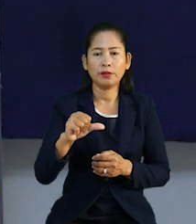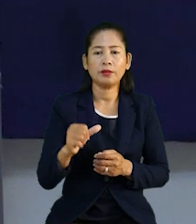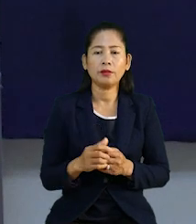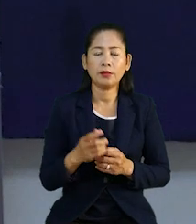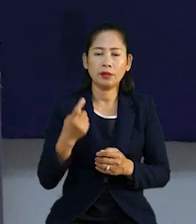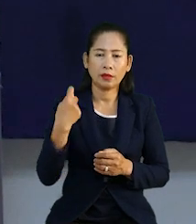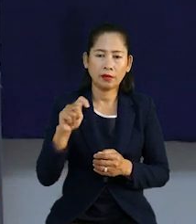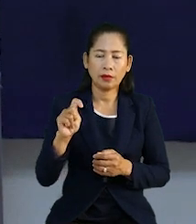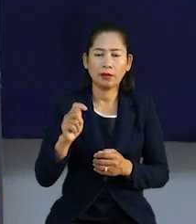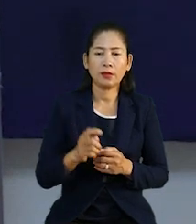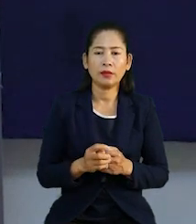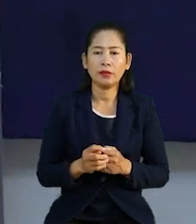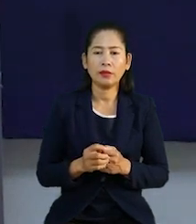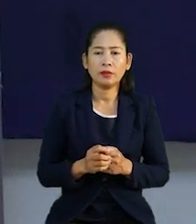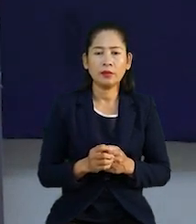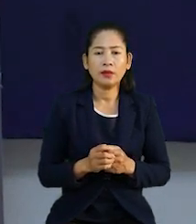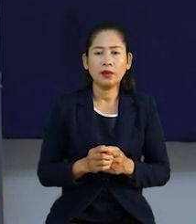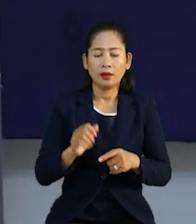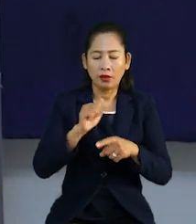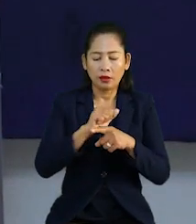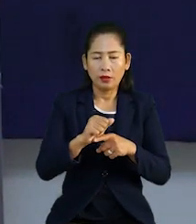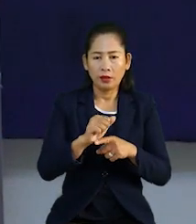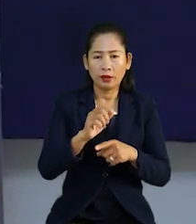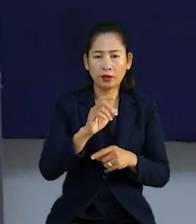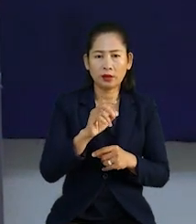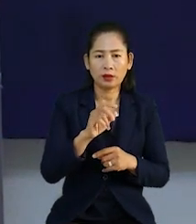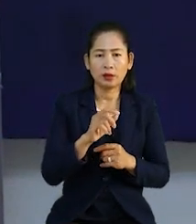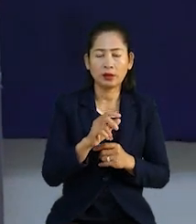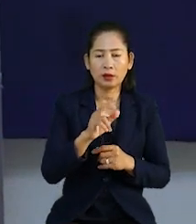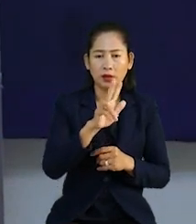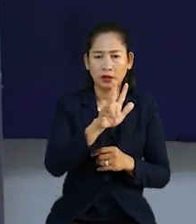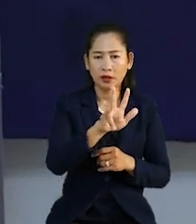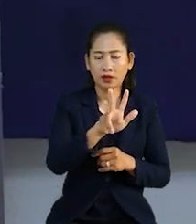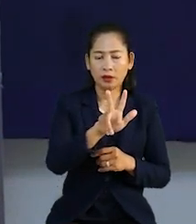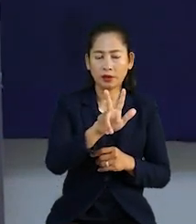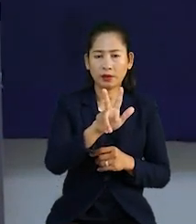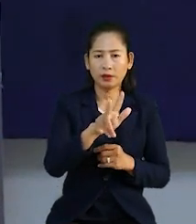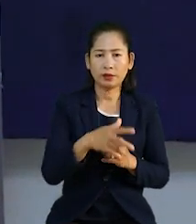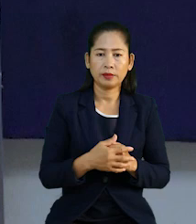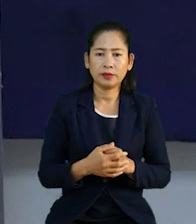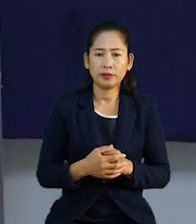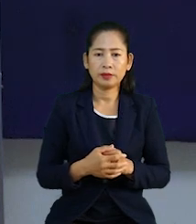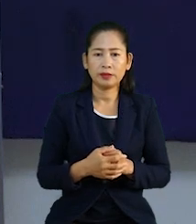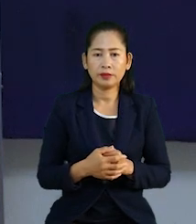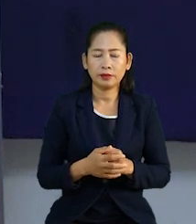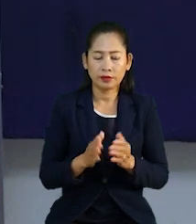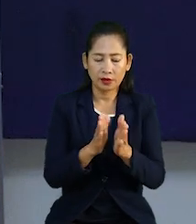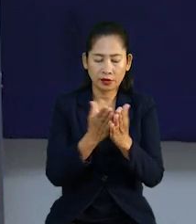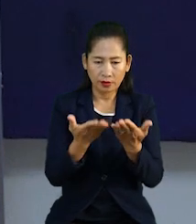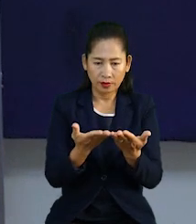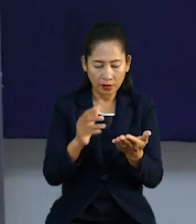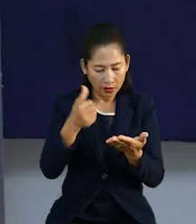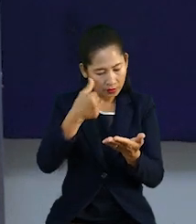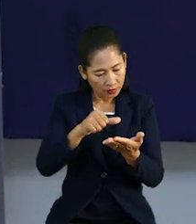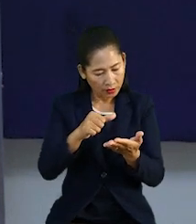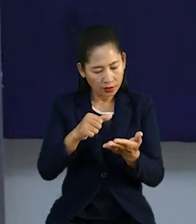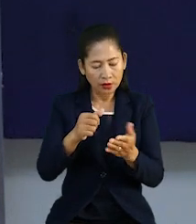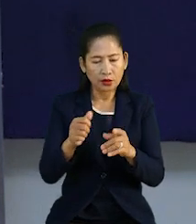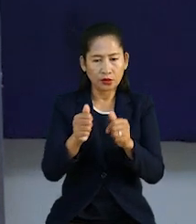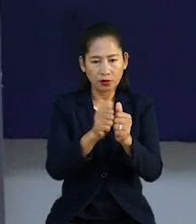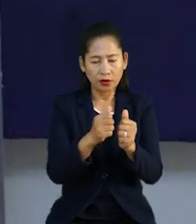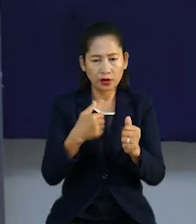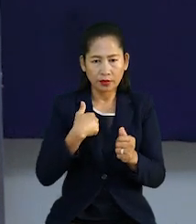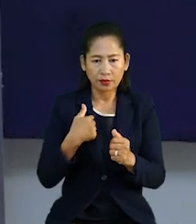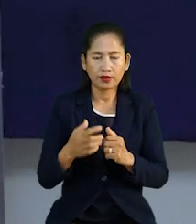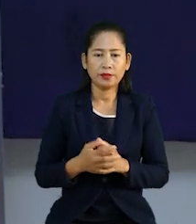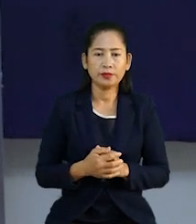rồi. Dạ lùm hát trong cào kế cứ khổ con tiên sụp hơi láng hay tiên thì mùi nâng nhẹ cừu tớ.